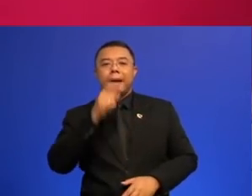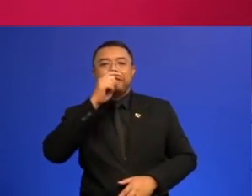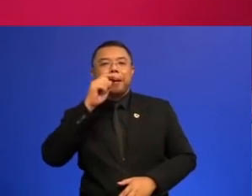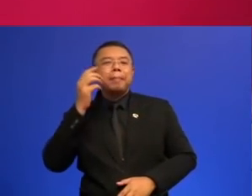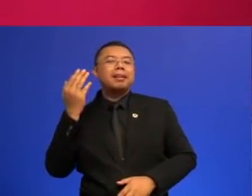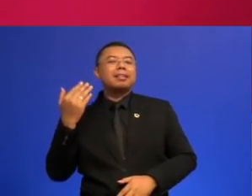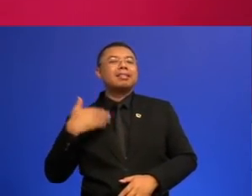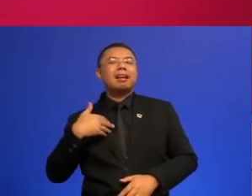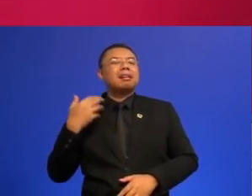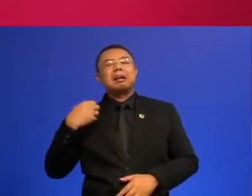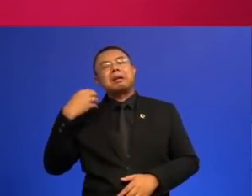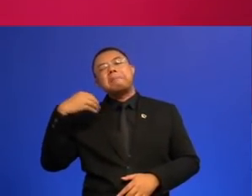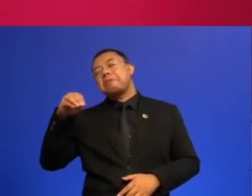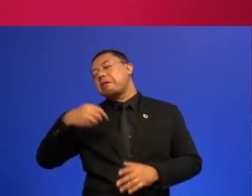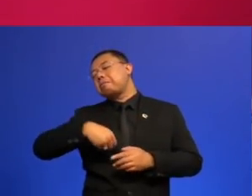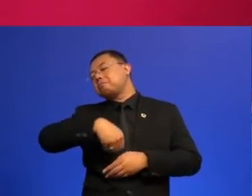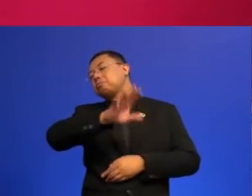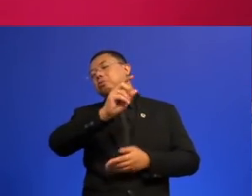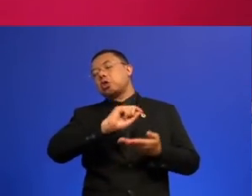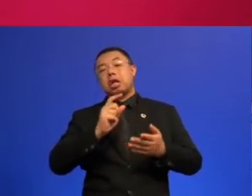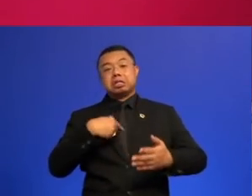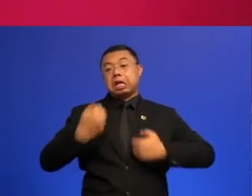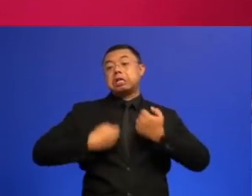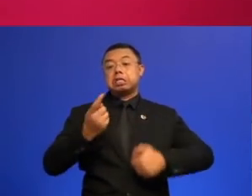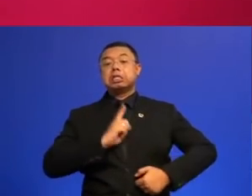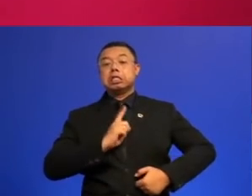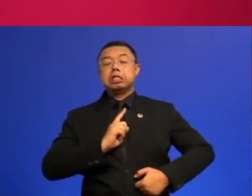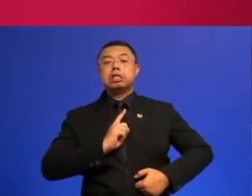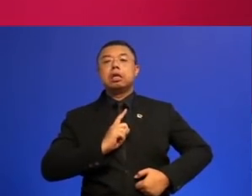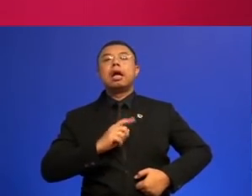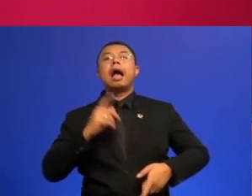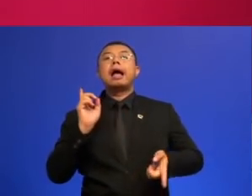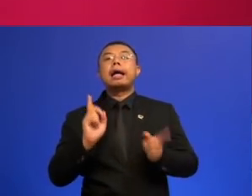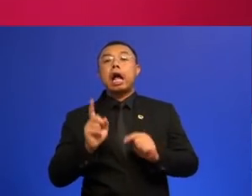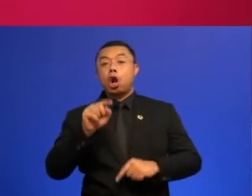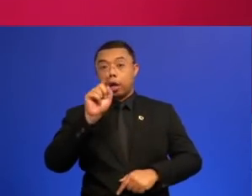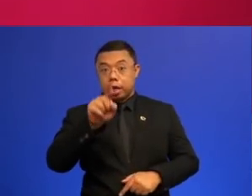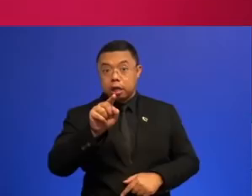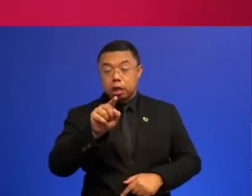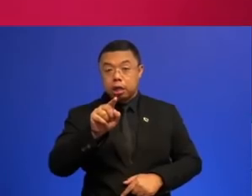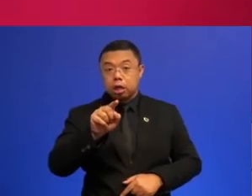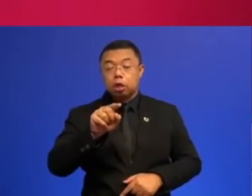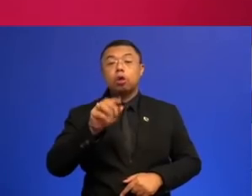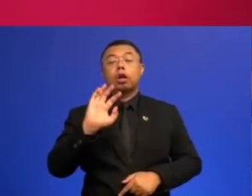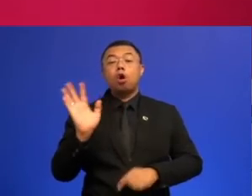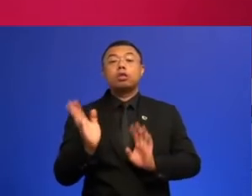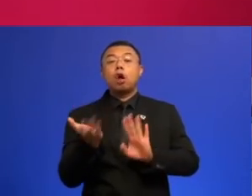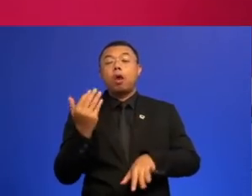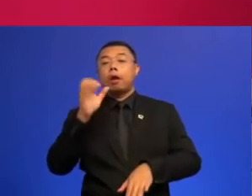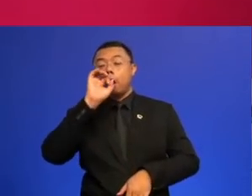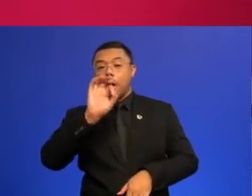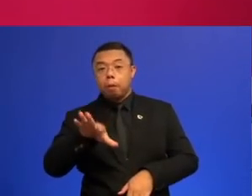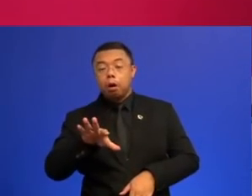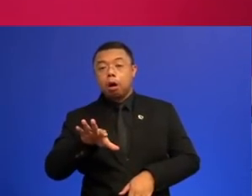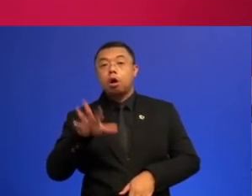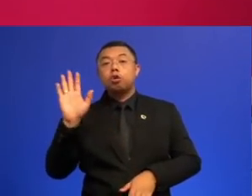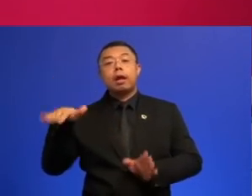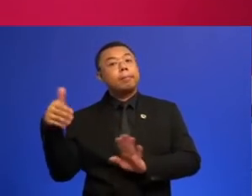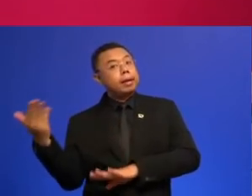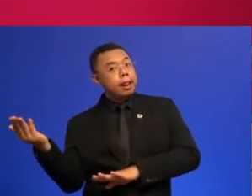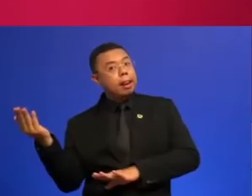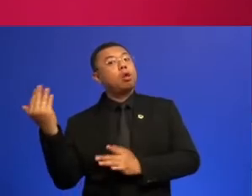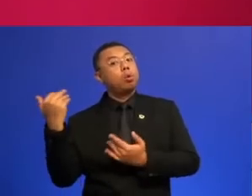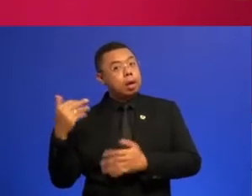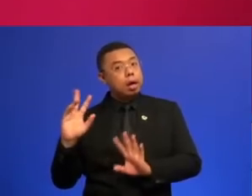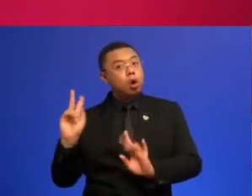itu gak nyekolahin saya loh. Saya jadi seperti ini karena usaha saya loh. Seandainya begitu, gak usah ngomong berkali-kali depan orang tua. Karena sudah meninggal orang